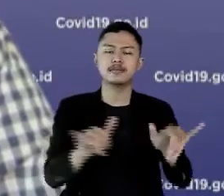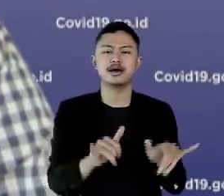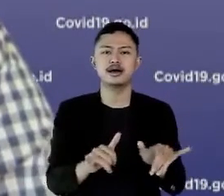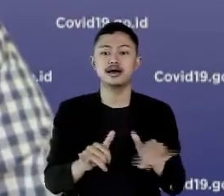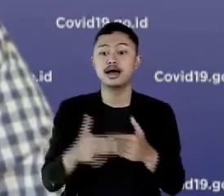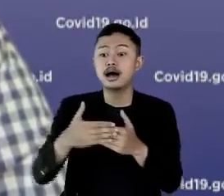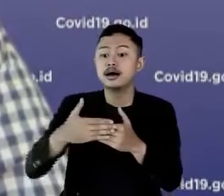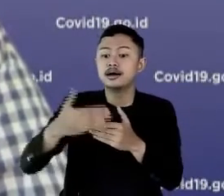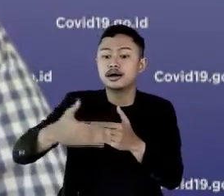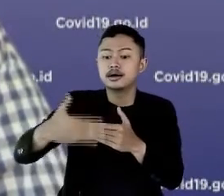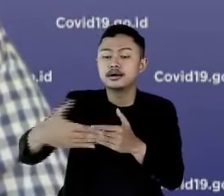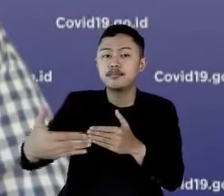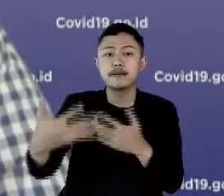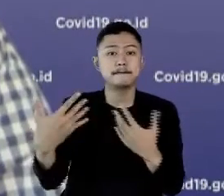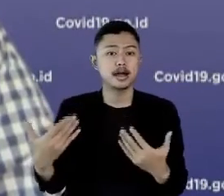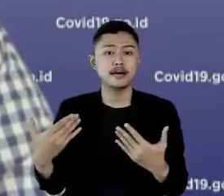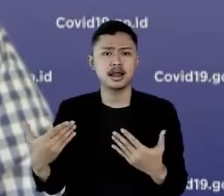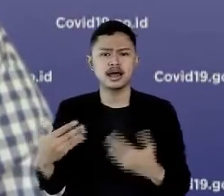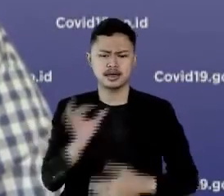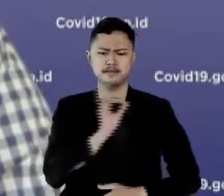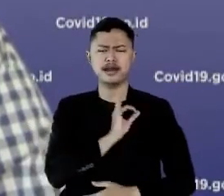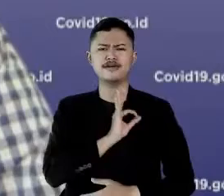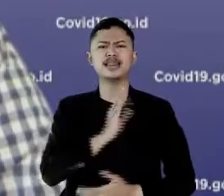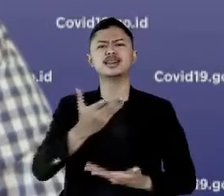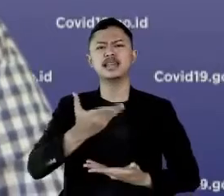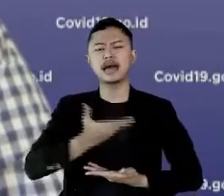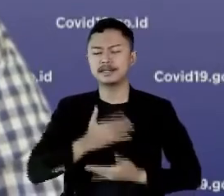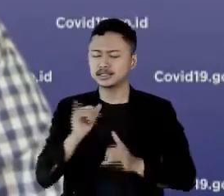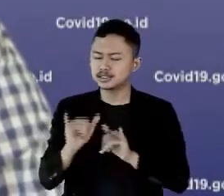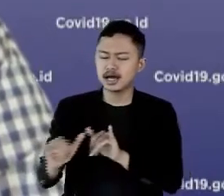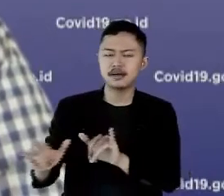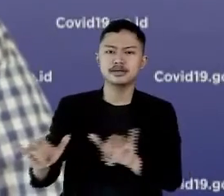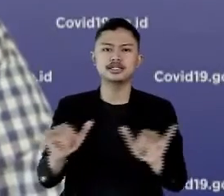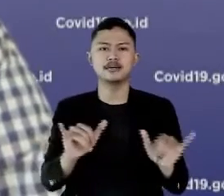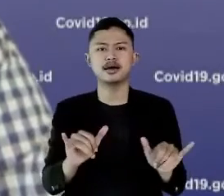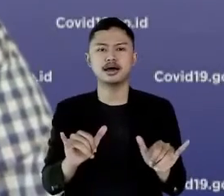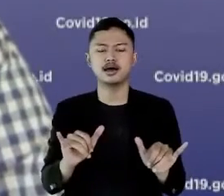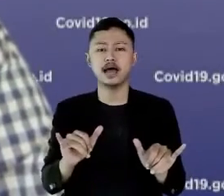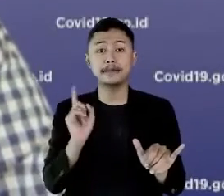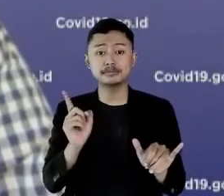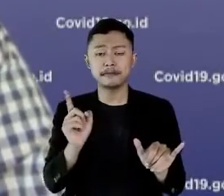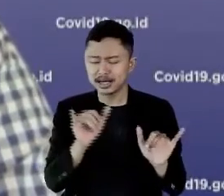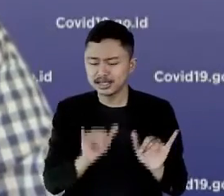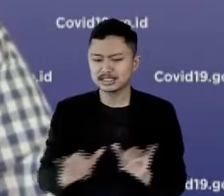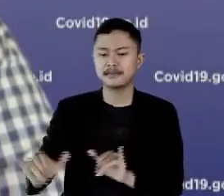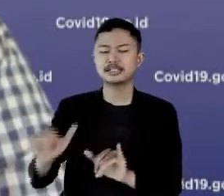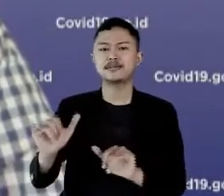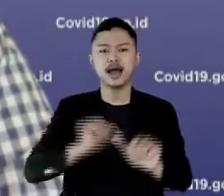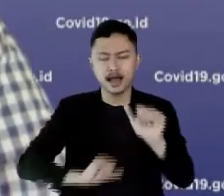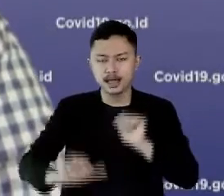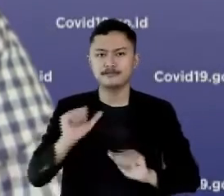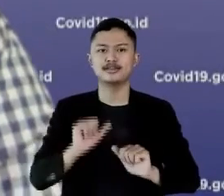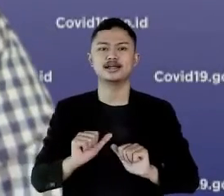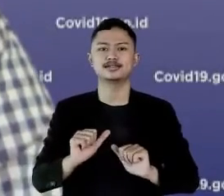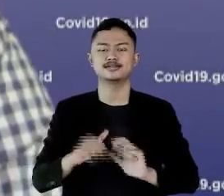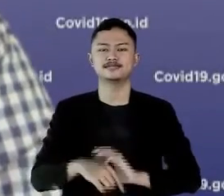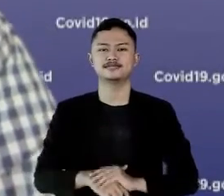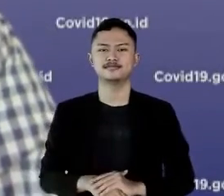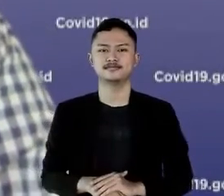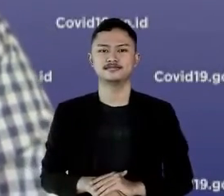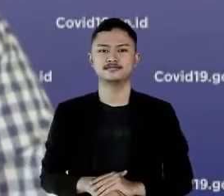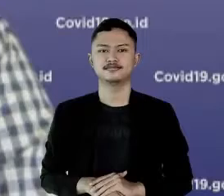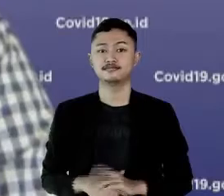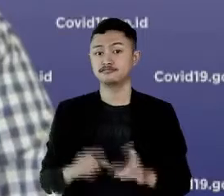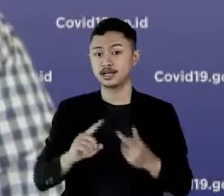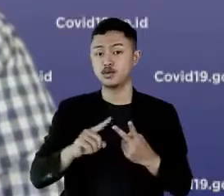sama-sama nanti kita akan merasakan manfaat atau keuntungan dari kalau kita melakukannya bersama-sama. Gitu ya. Nah, terkait